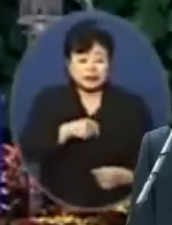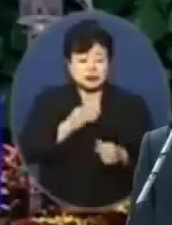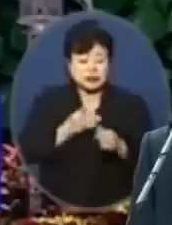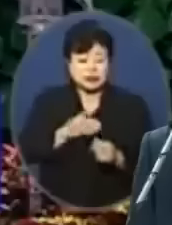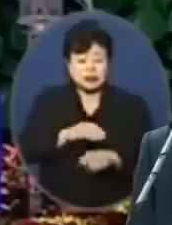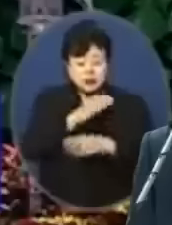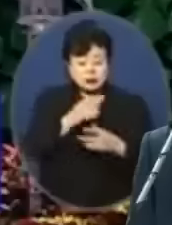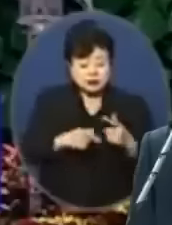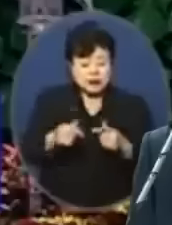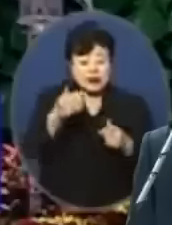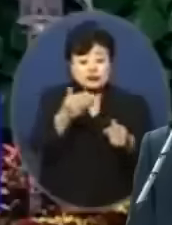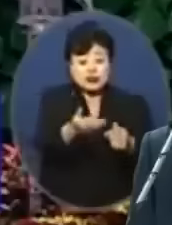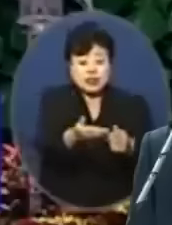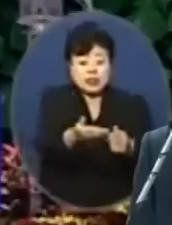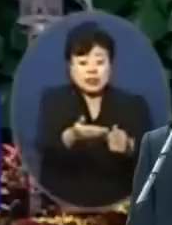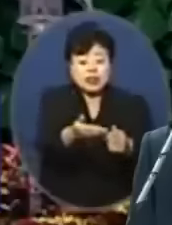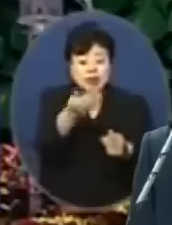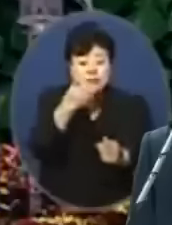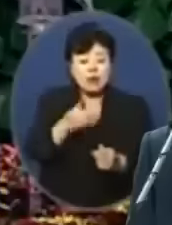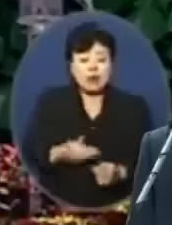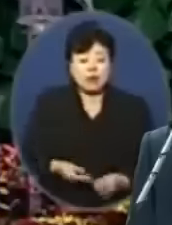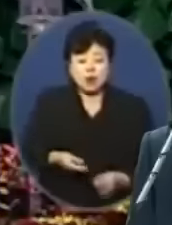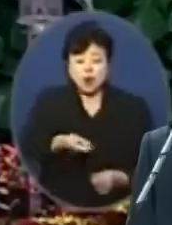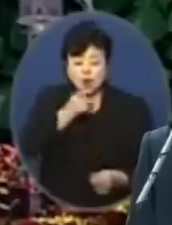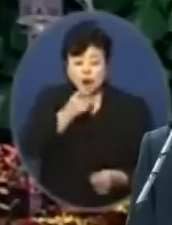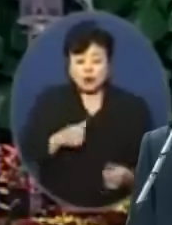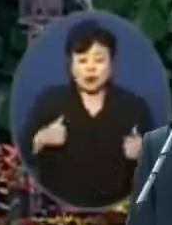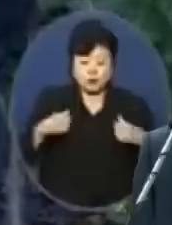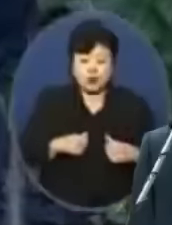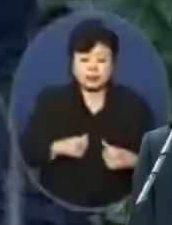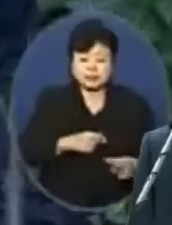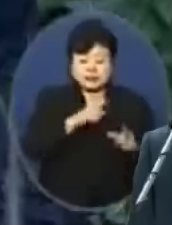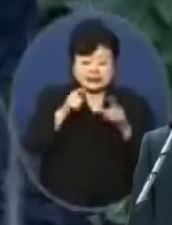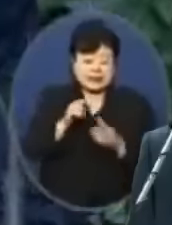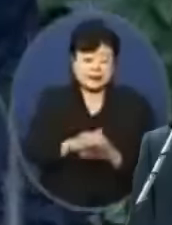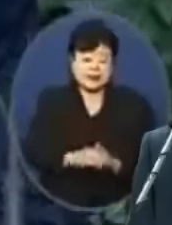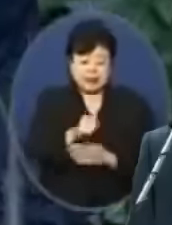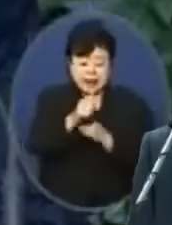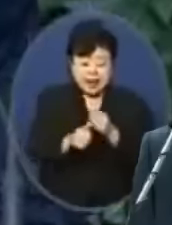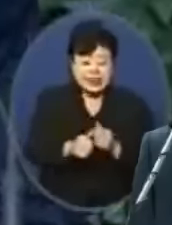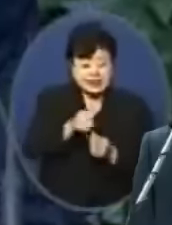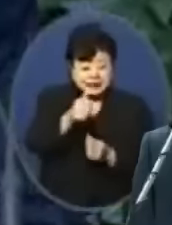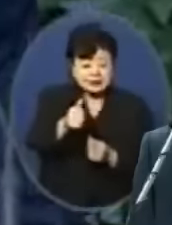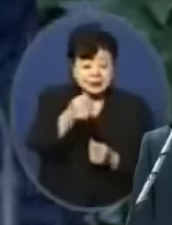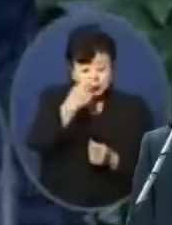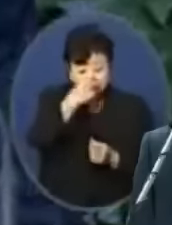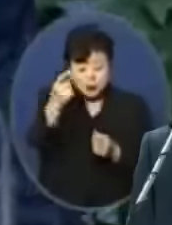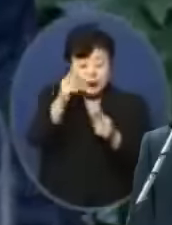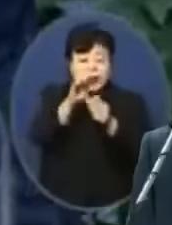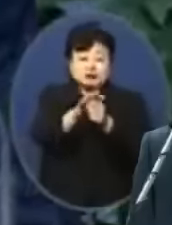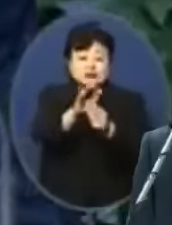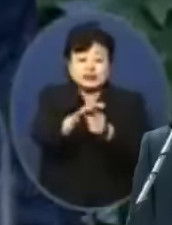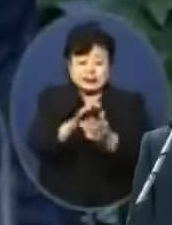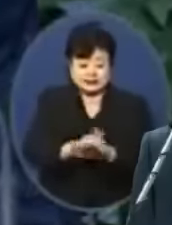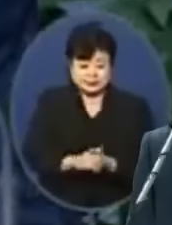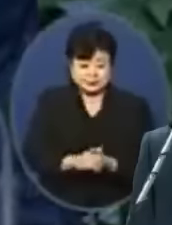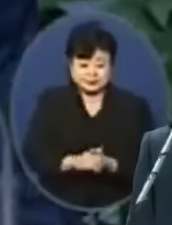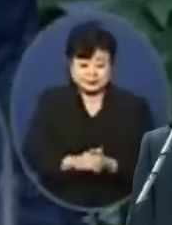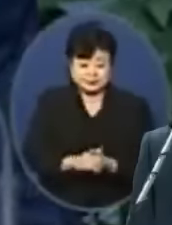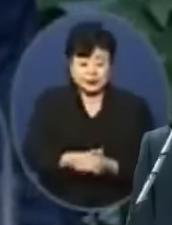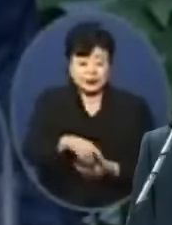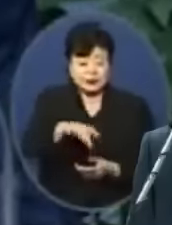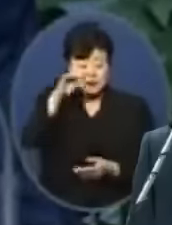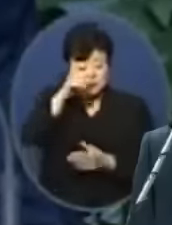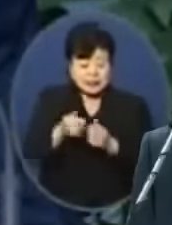이 모든 것을 너희에게 더하시리라. 먹고 입고 마시고 사는 생활은 하나님이 다 돌봐주겠다는 것입니다. 그것보다